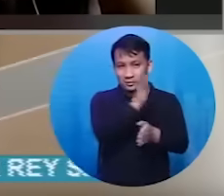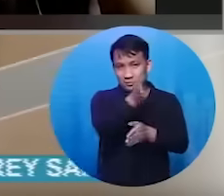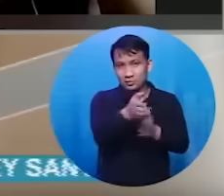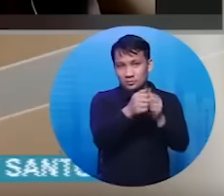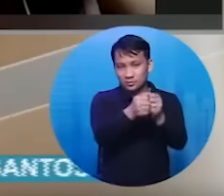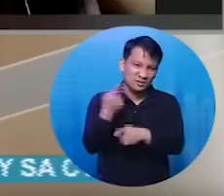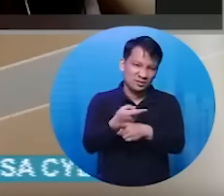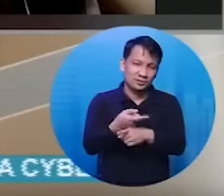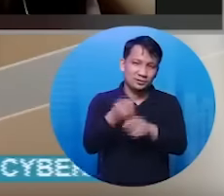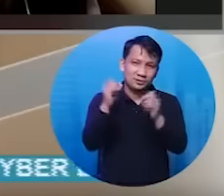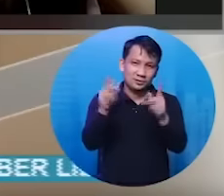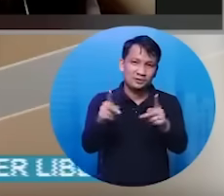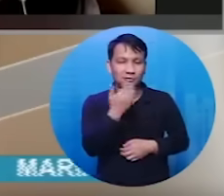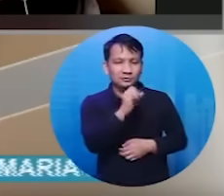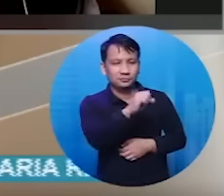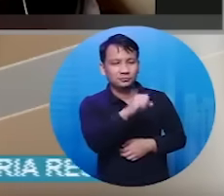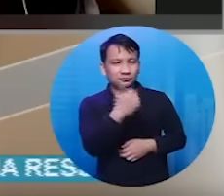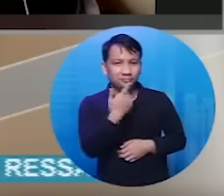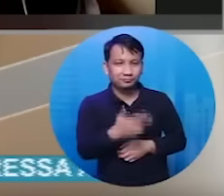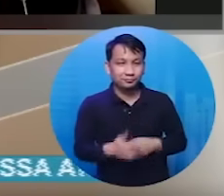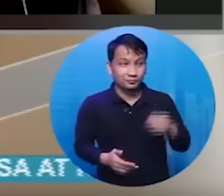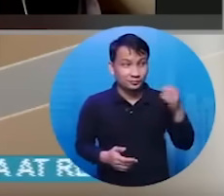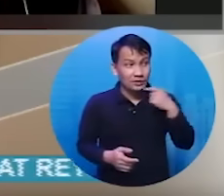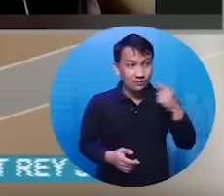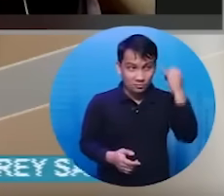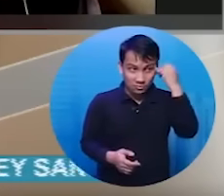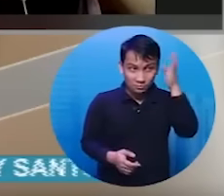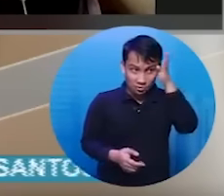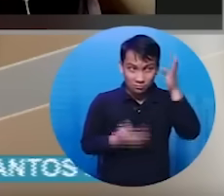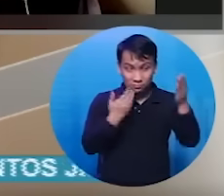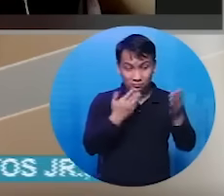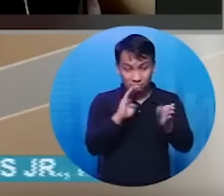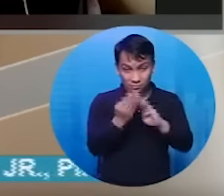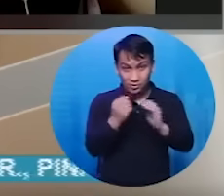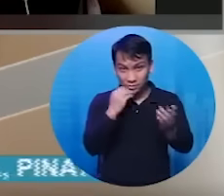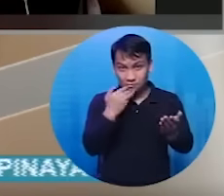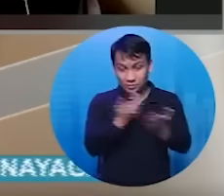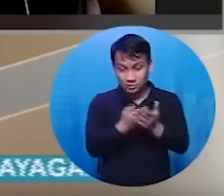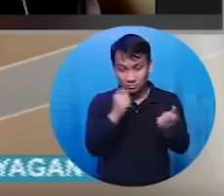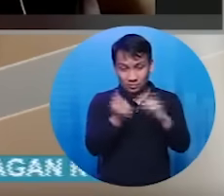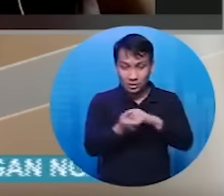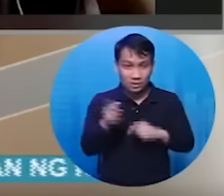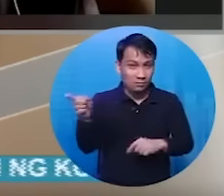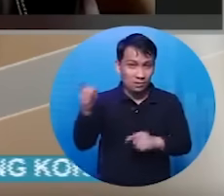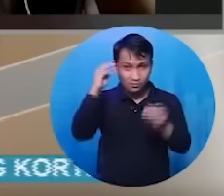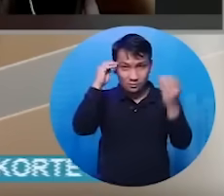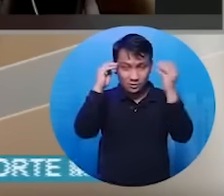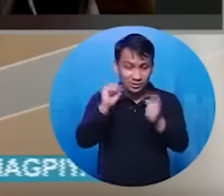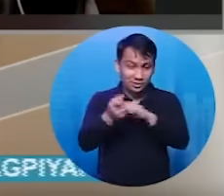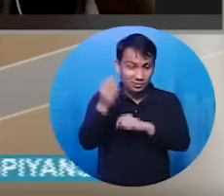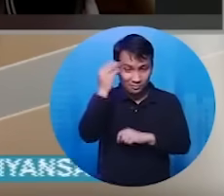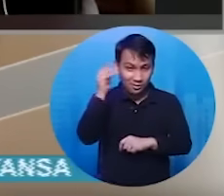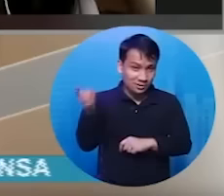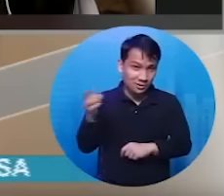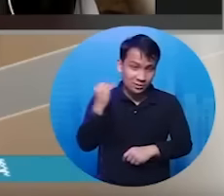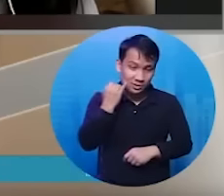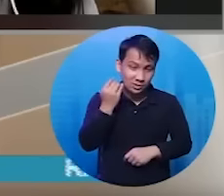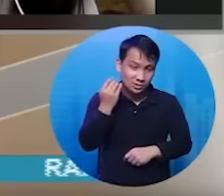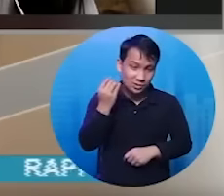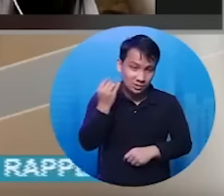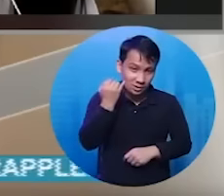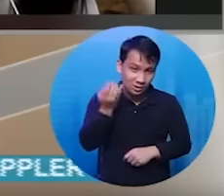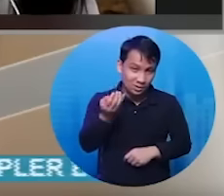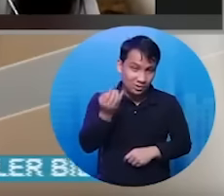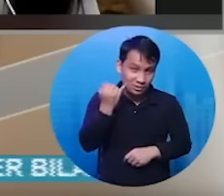samahan ka sa pulis, okay? Opo, sir. Jimboy, magpakatino ka na. Malay mo, baka magbagong isip ni Janaline, hindi na ituloy ang kaso. Pero kapag nadagdagan